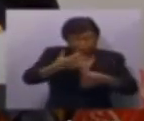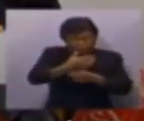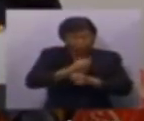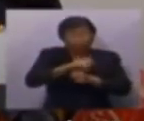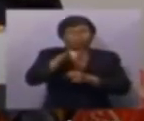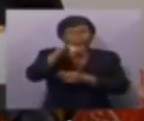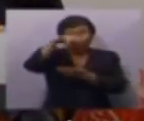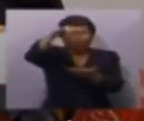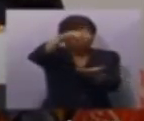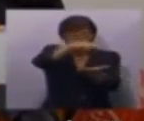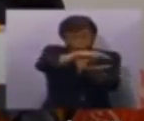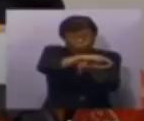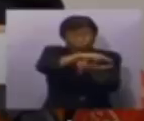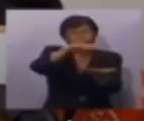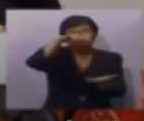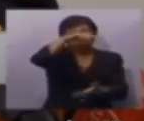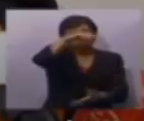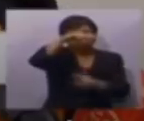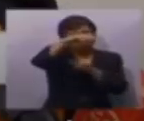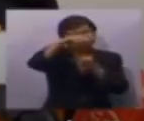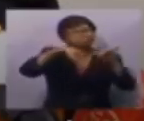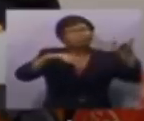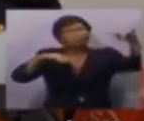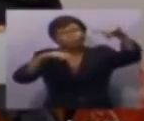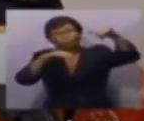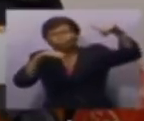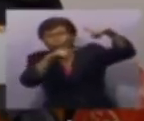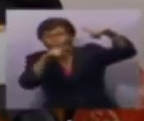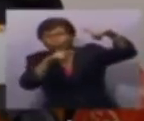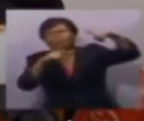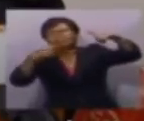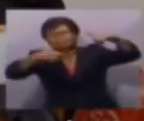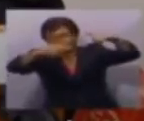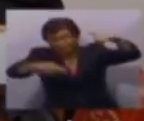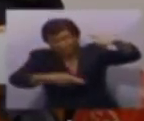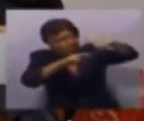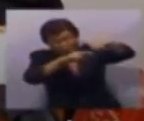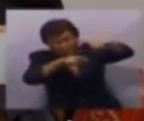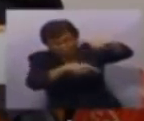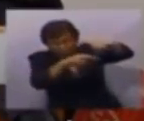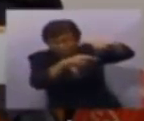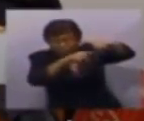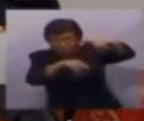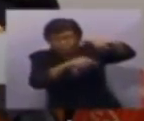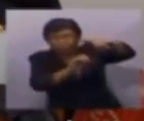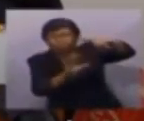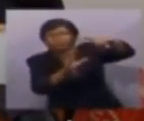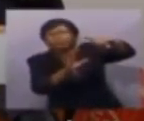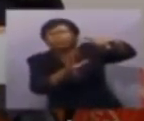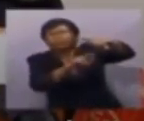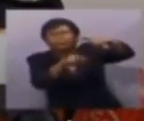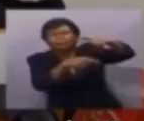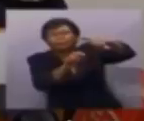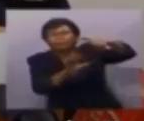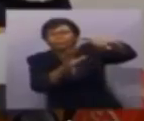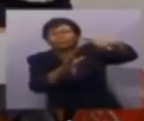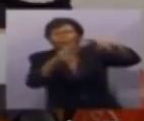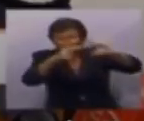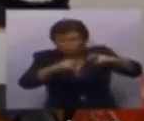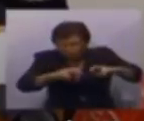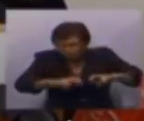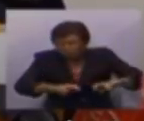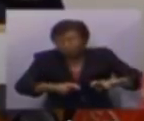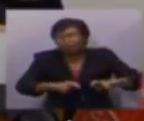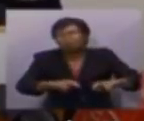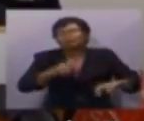Pesawat sebenarnya tersebut sebenarnya salah satu tayar daripada pesawat tersebut telah pecah. Jadi siasatan